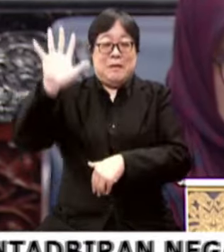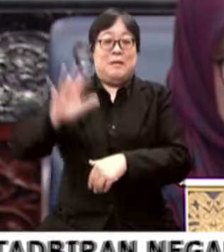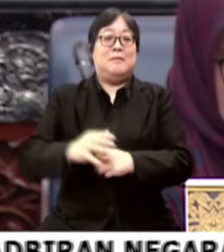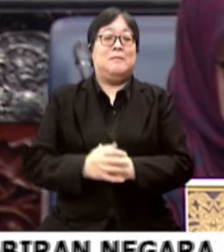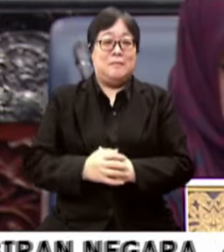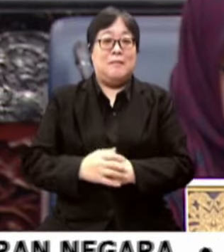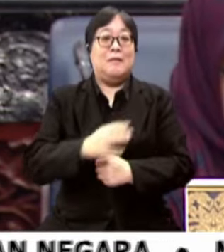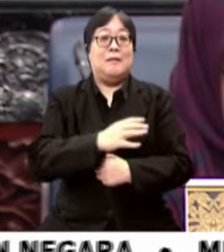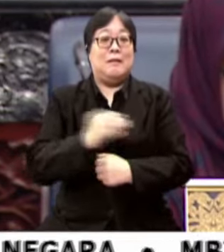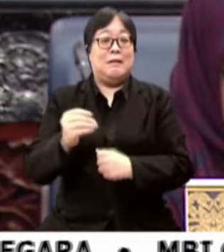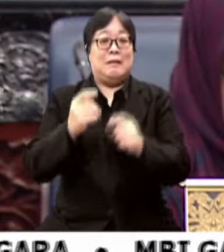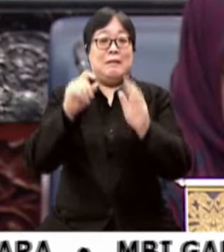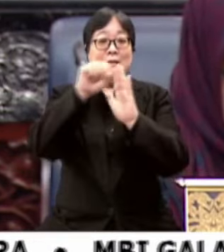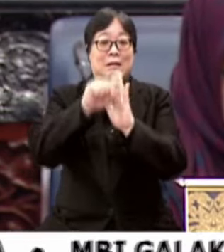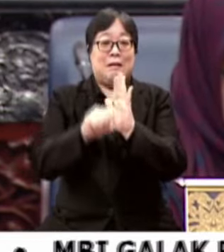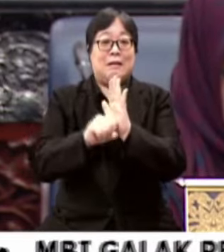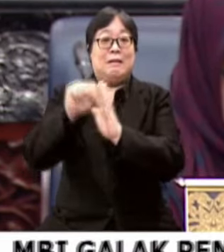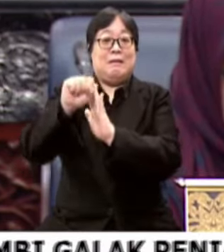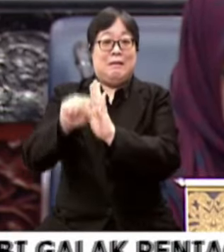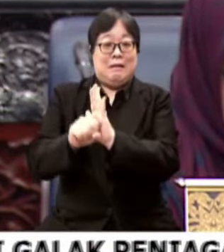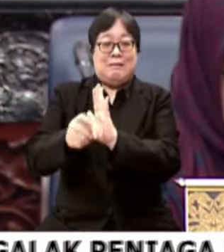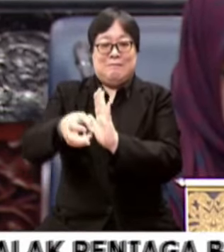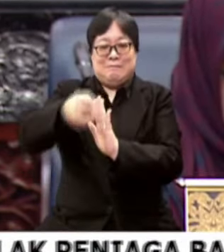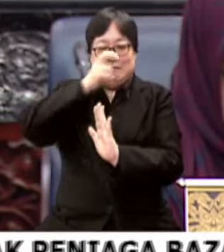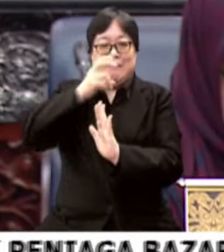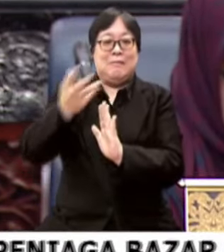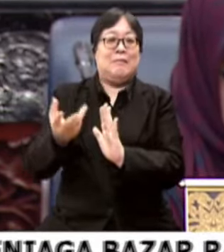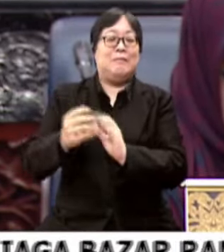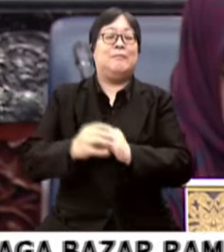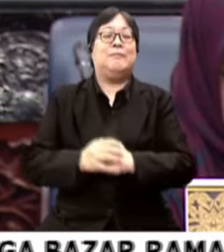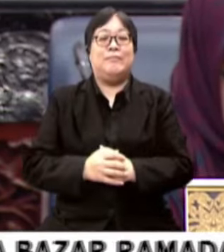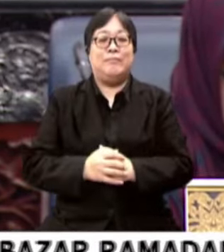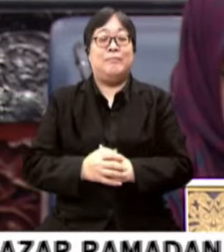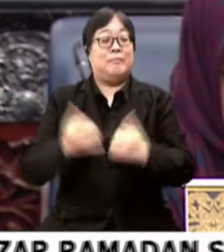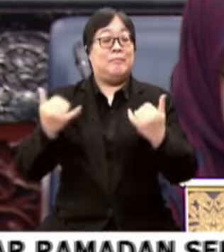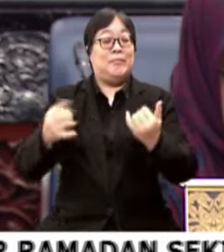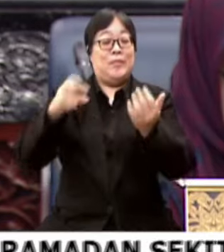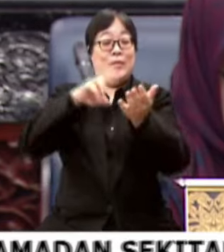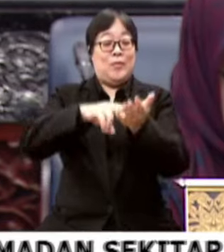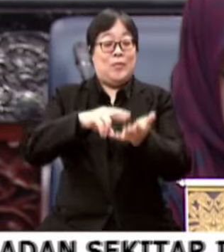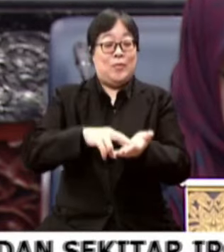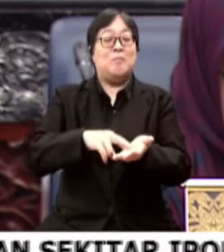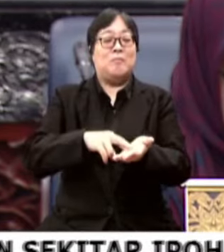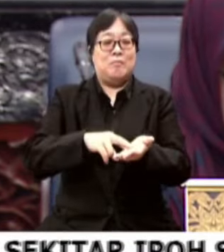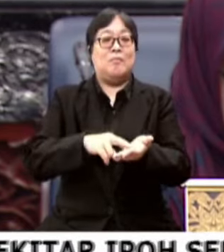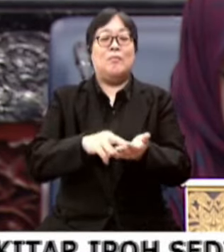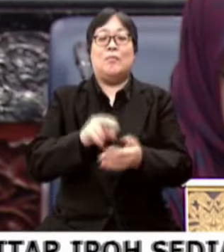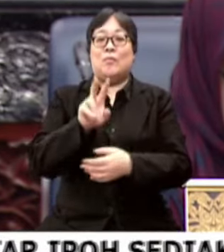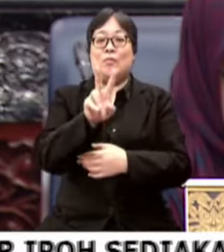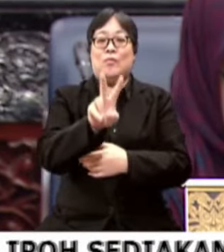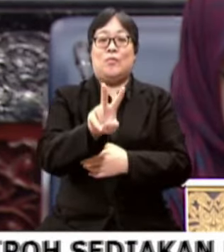juga menentukan syarat-syarat yang begitu ketat ini record menunjukkan seramai